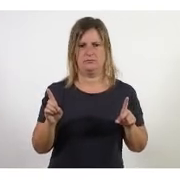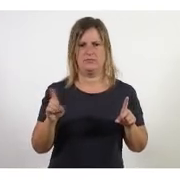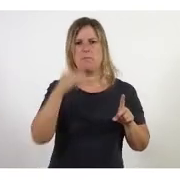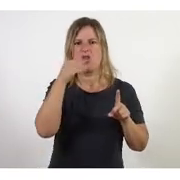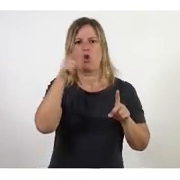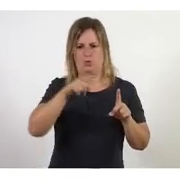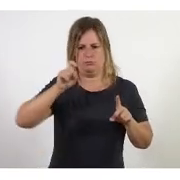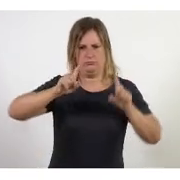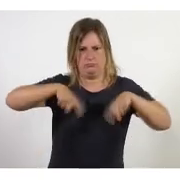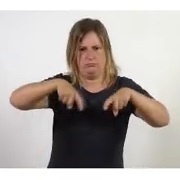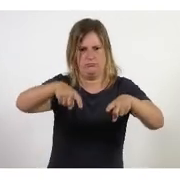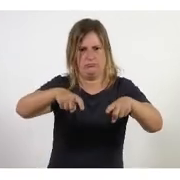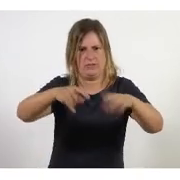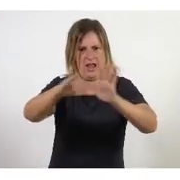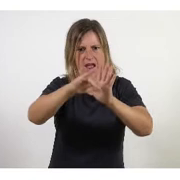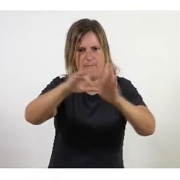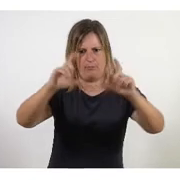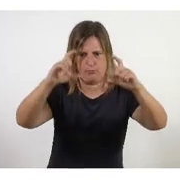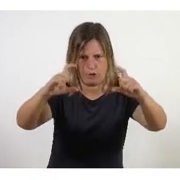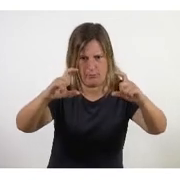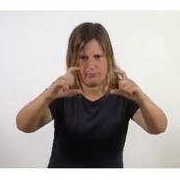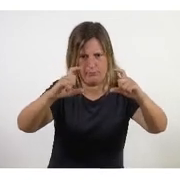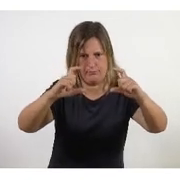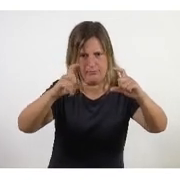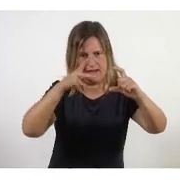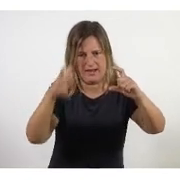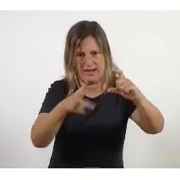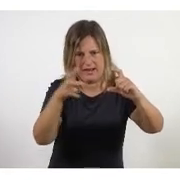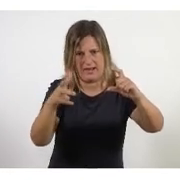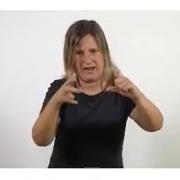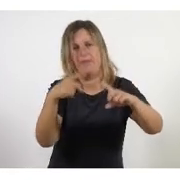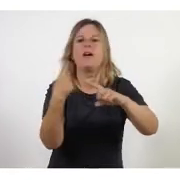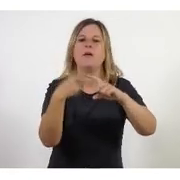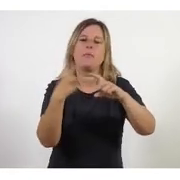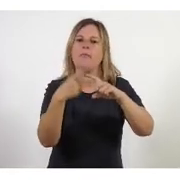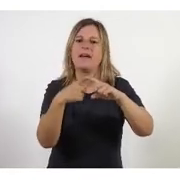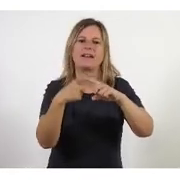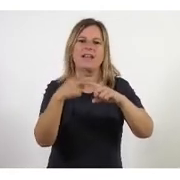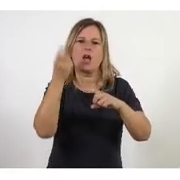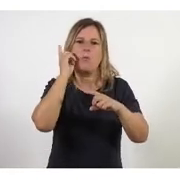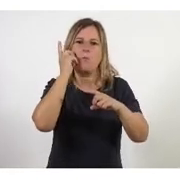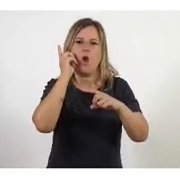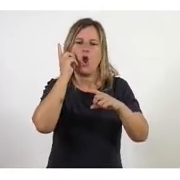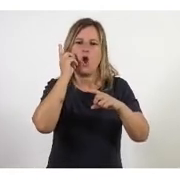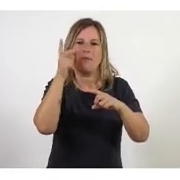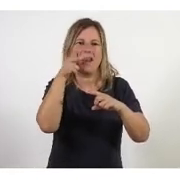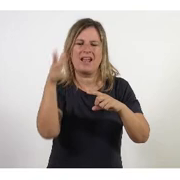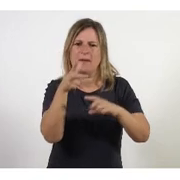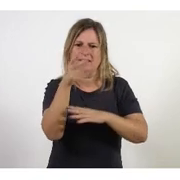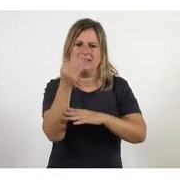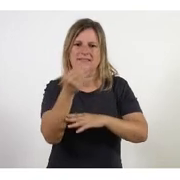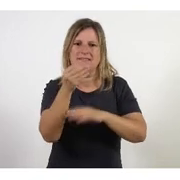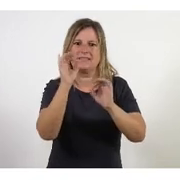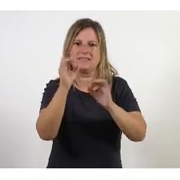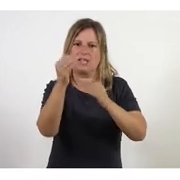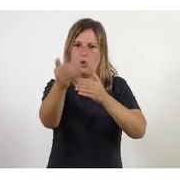Acosteu-vos, si és possible, a allò que voleu gravar. El mòbil funciona molt i molt bé, la càmera del mòbil funciona molt i molt bé en